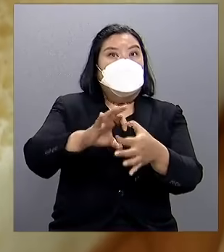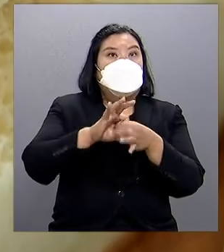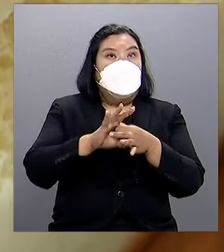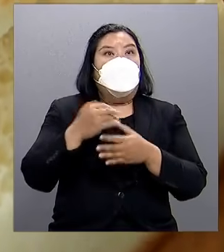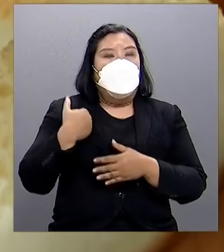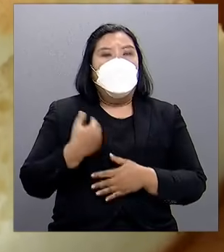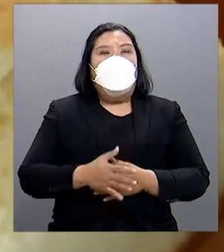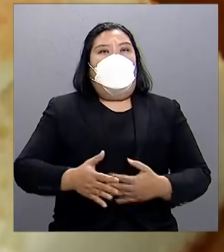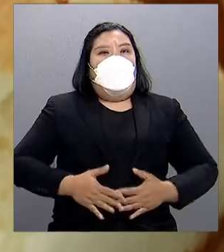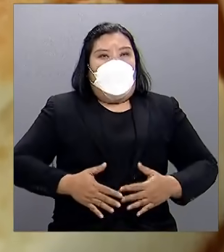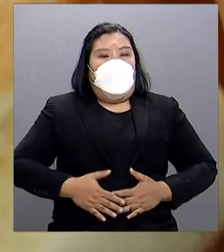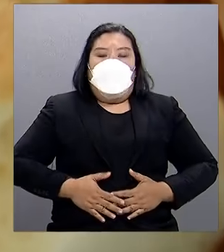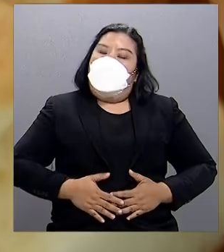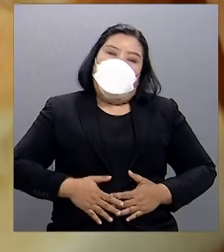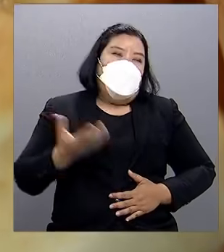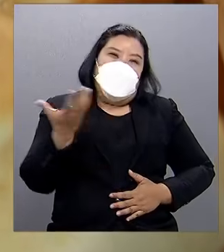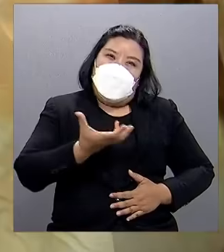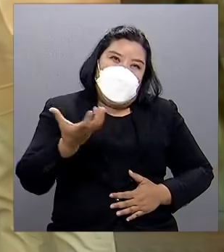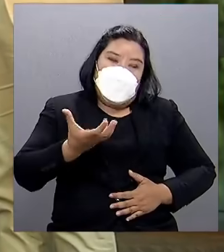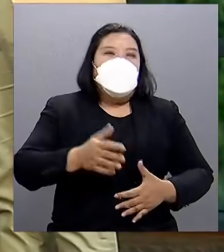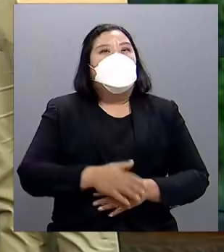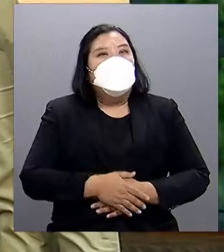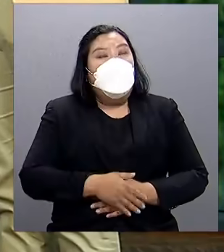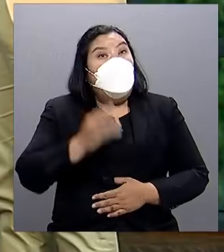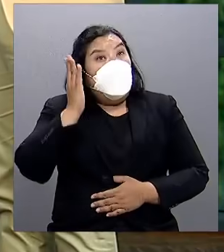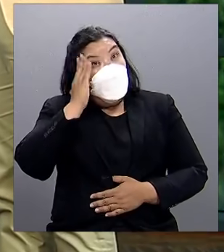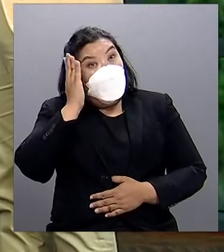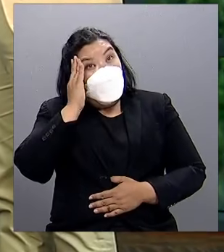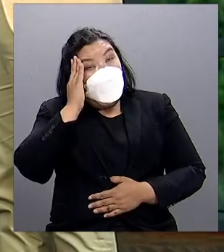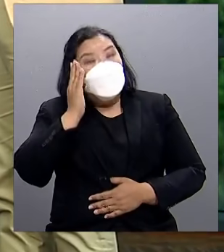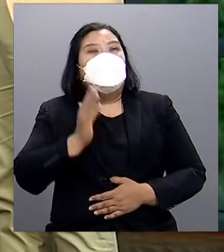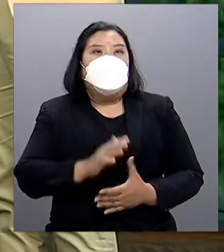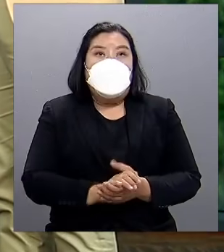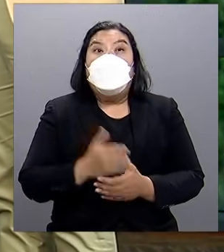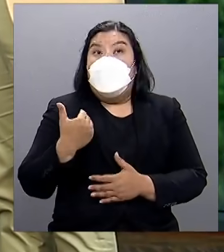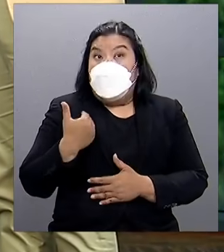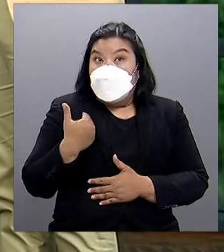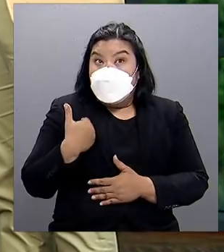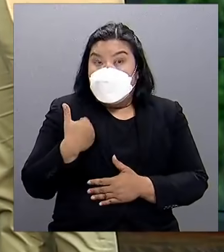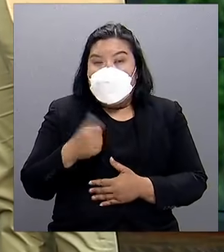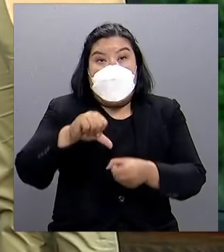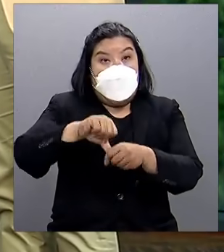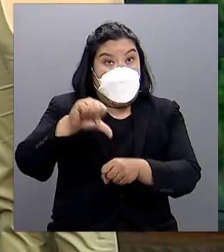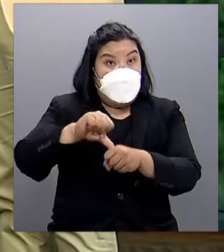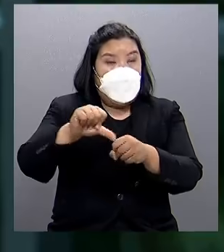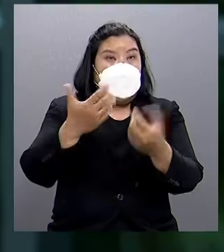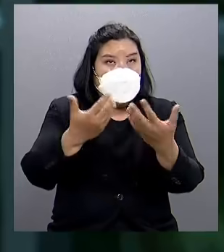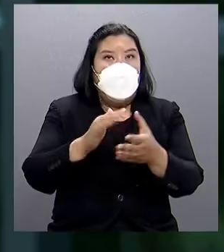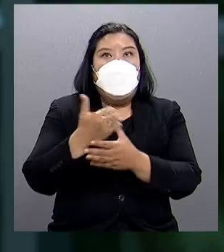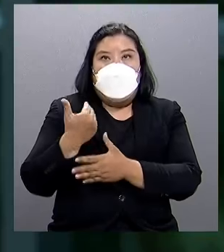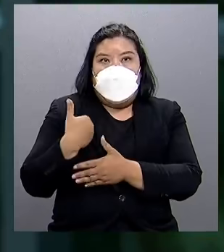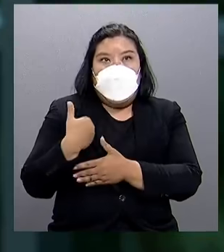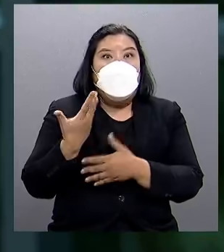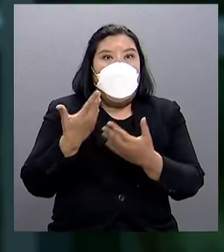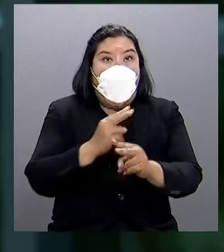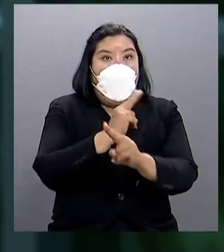พุงของเรานะครับแล้วคุณต้นอ้อรู้หรือไม่ครับว่าไขมันของเราเนี่ยสามารถที่จะขยายขนาดได้ถึง20เท่านะเหมือน